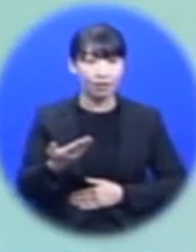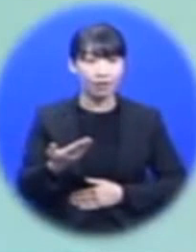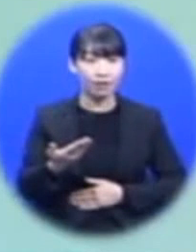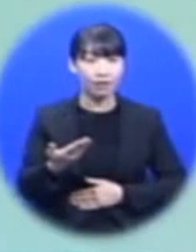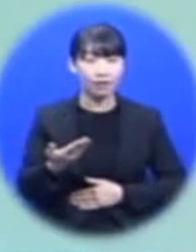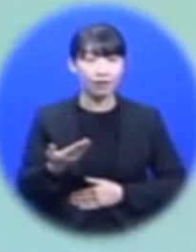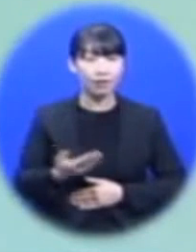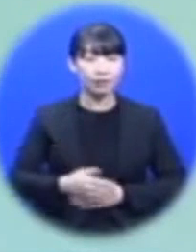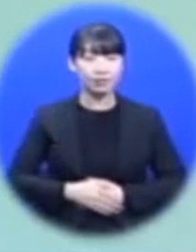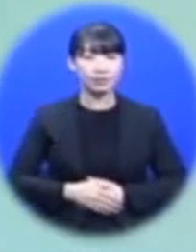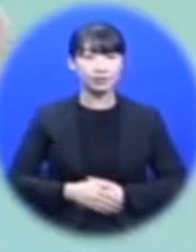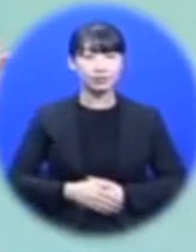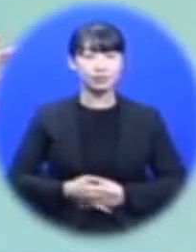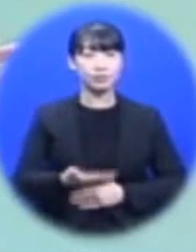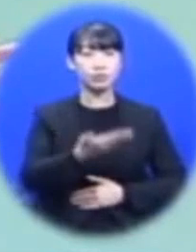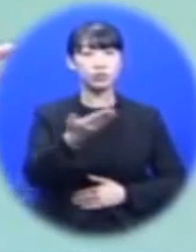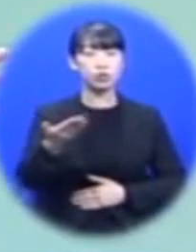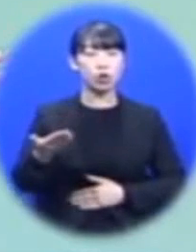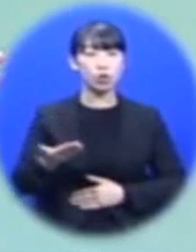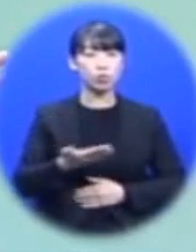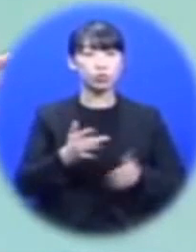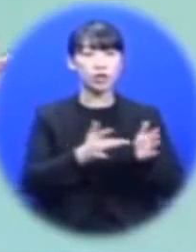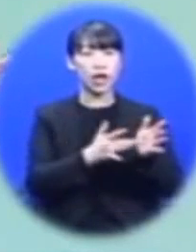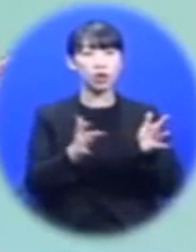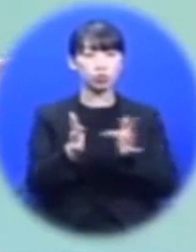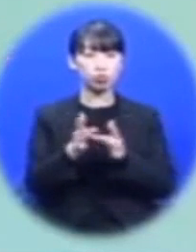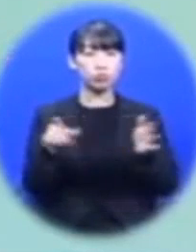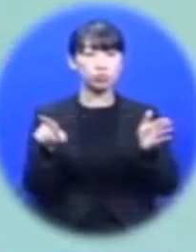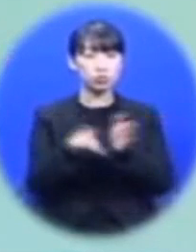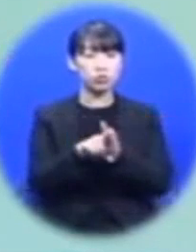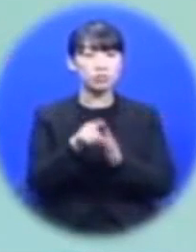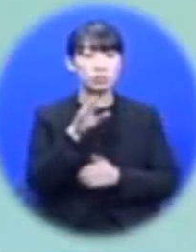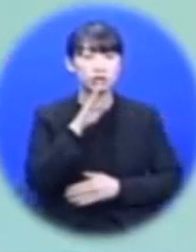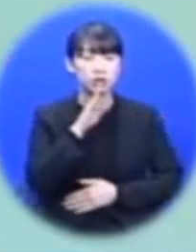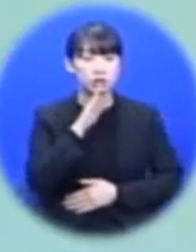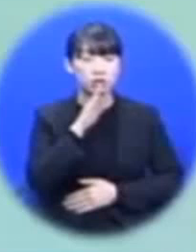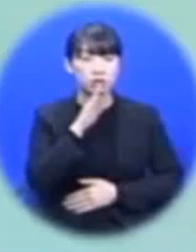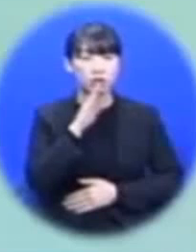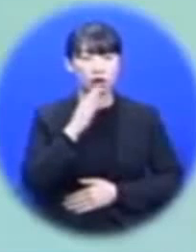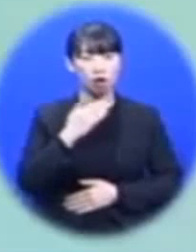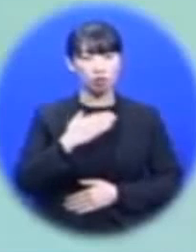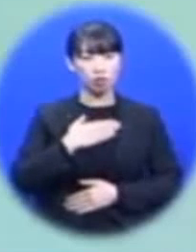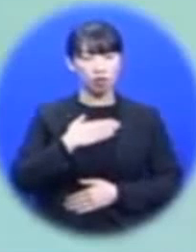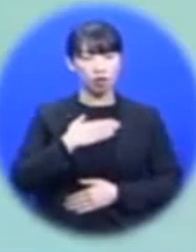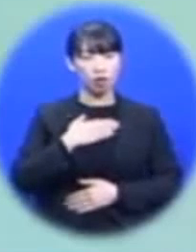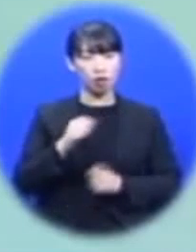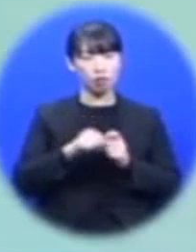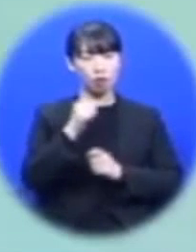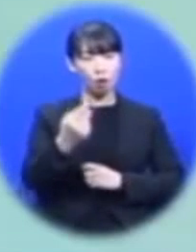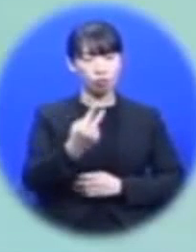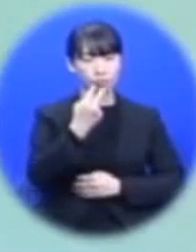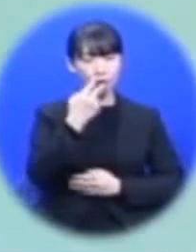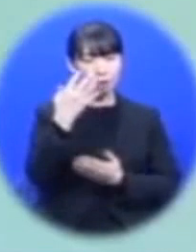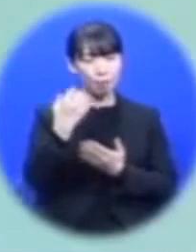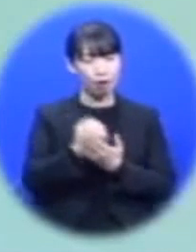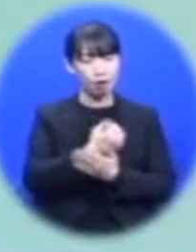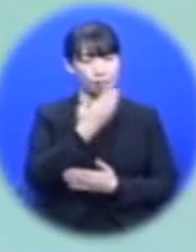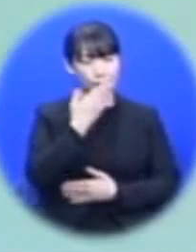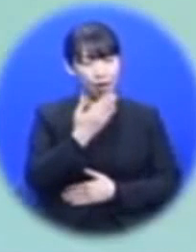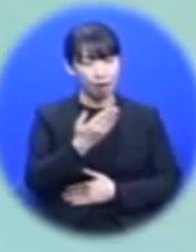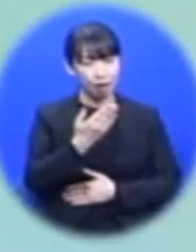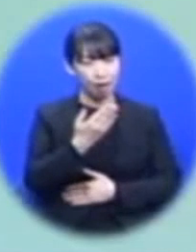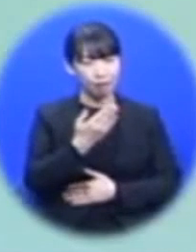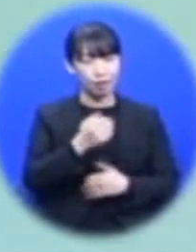아십니까 여러분이 예수를 믿으시면 내가 정말 영원한 생명을 소유했을 죽음으로